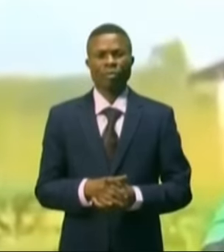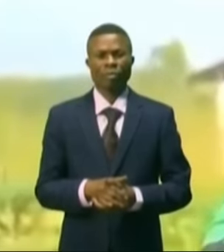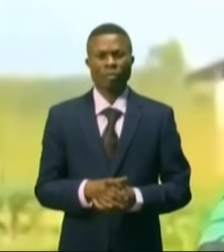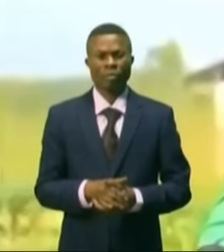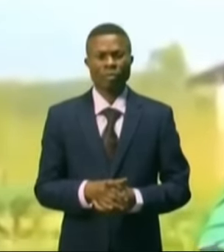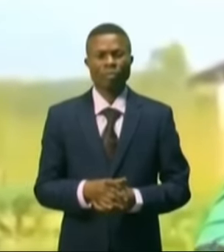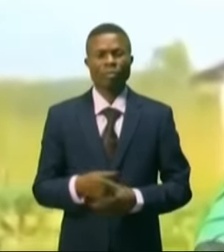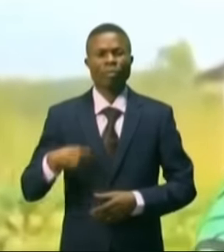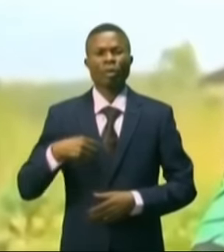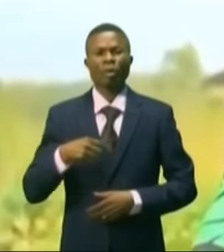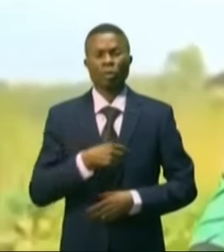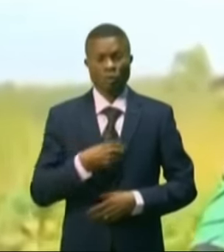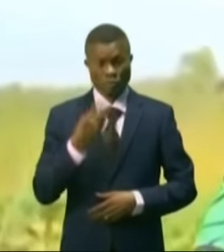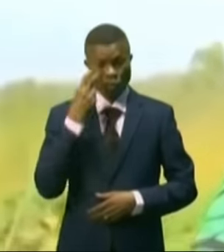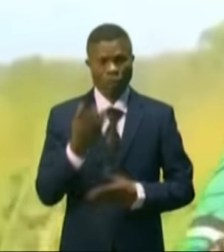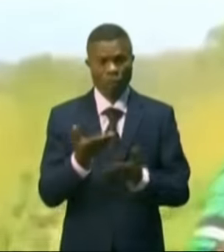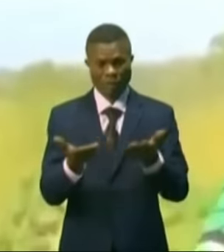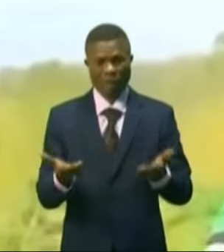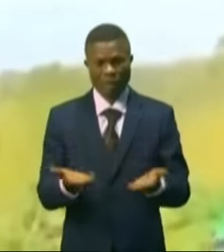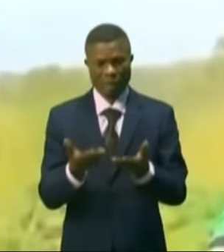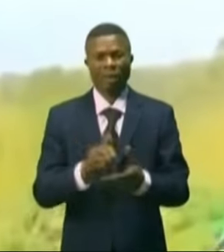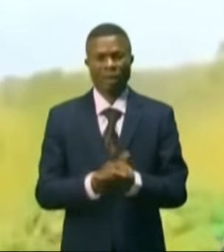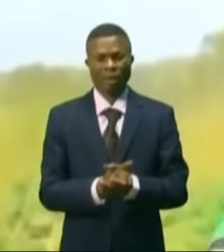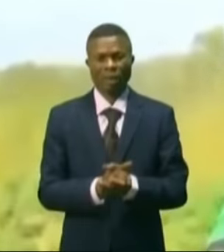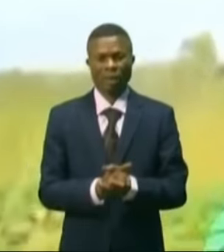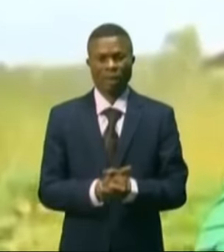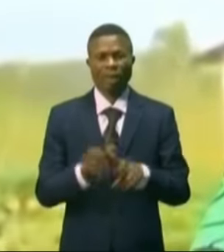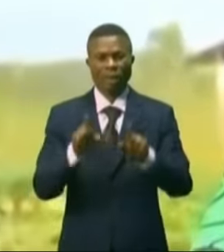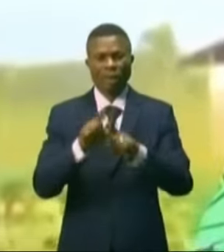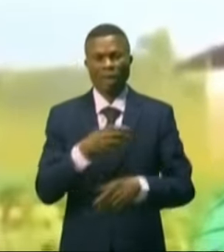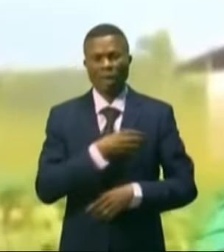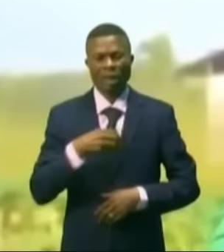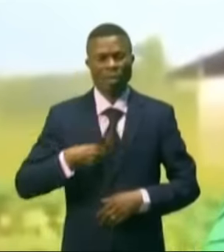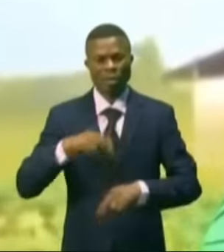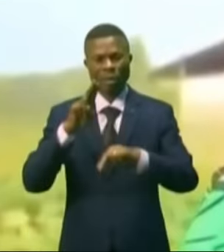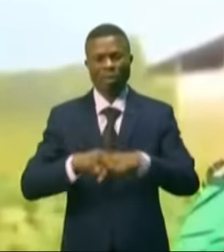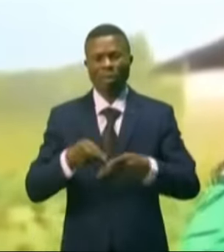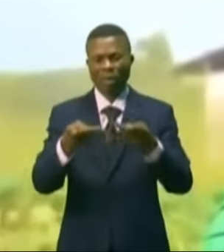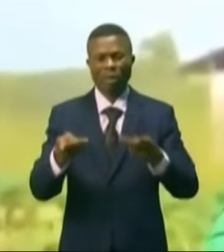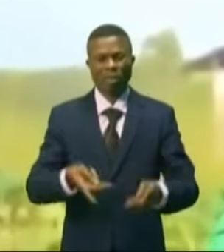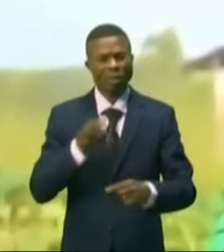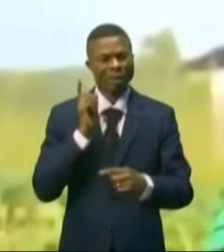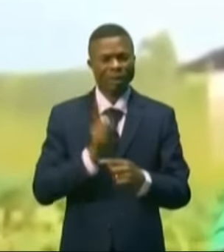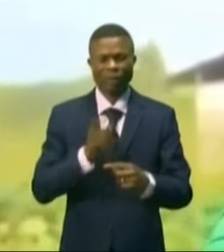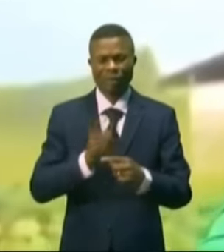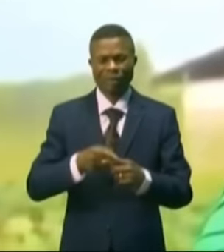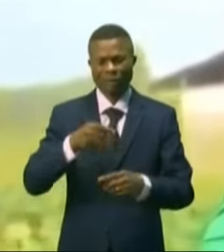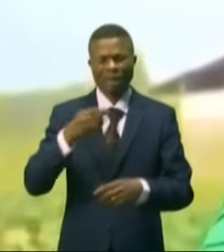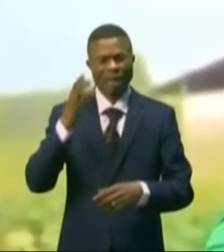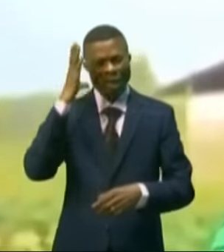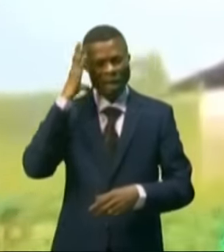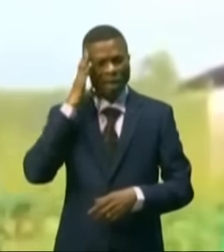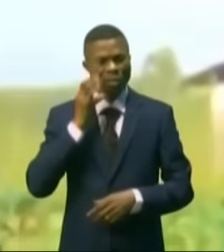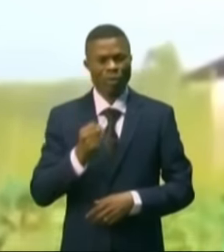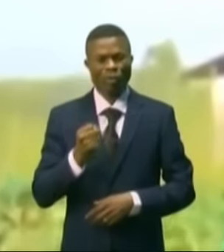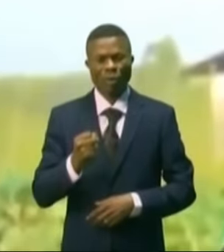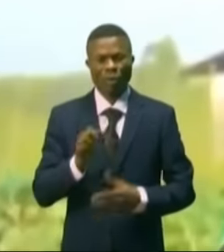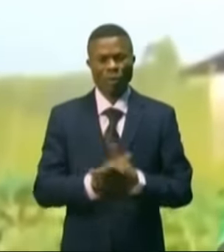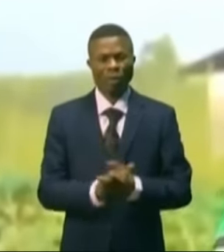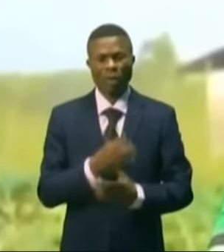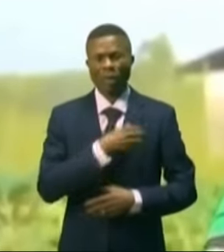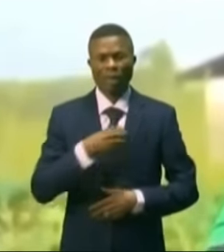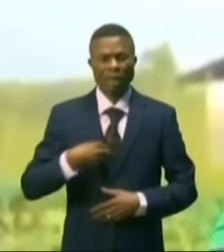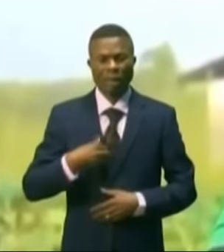Ce que nous avons vu est que les mamans vivent dans des conditions déplorables. Elles manquent